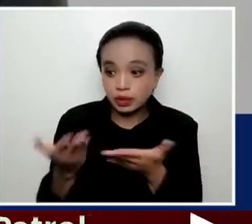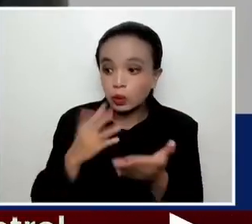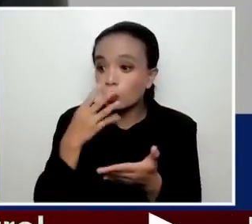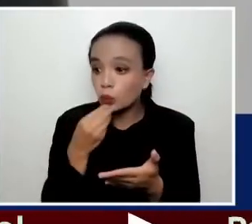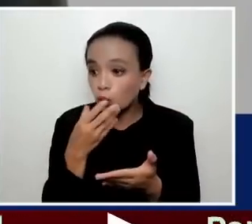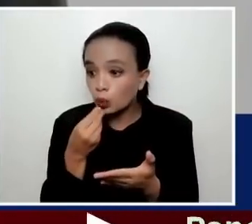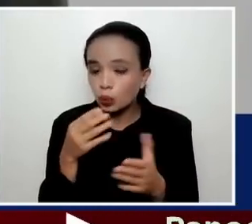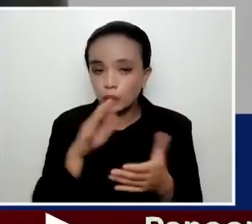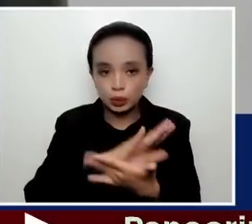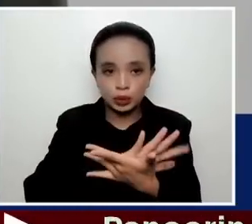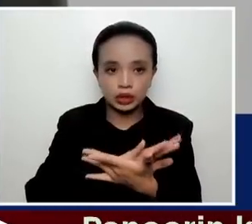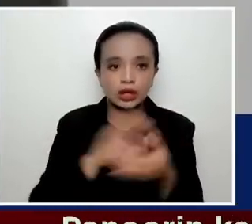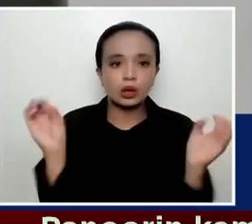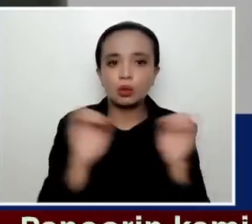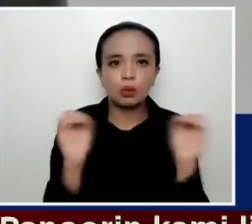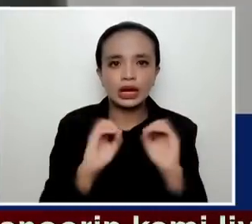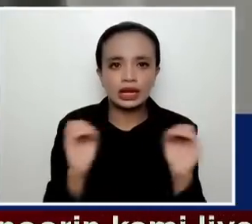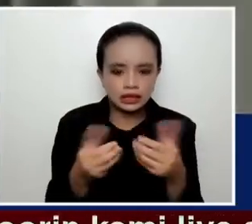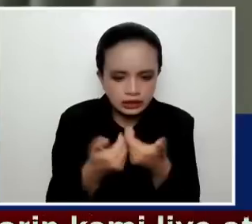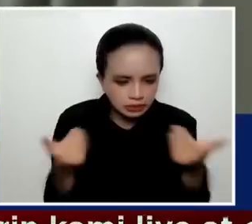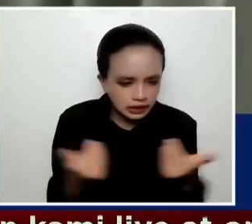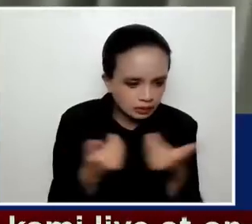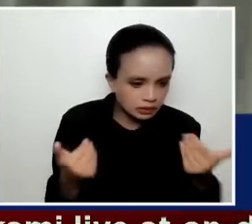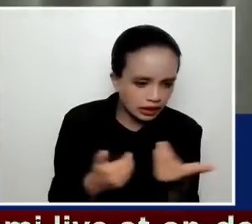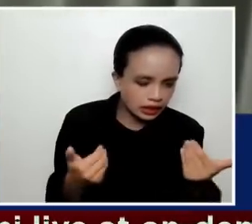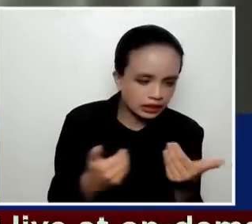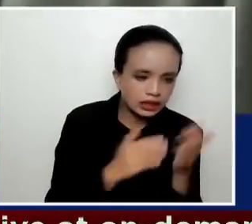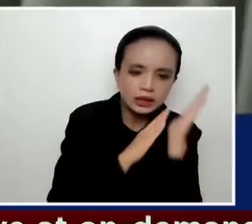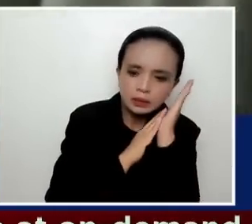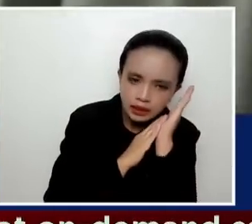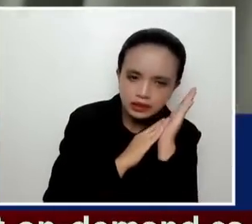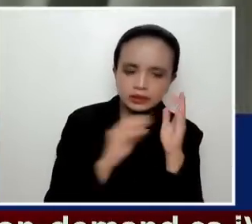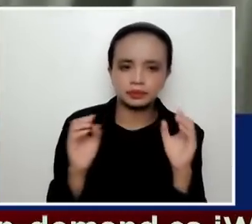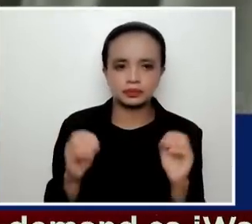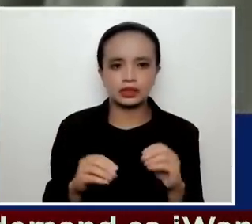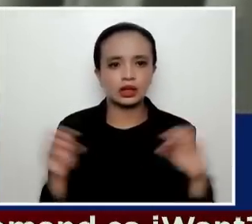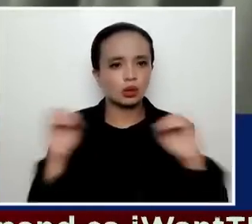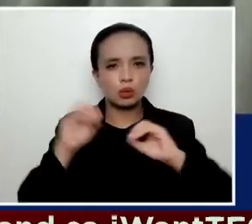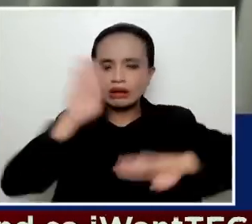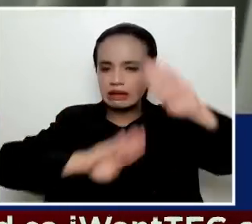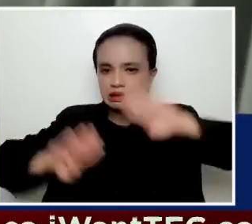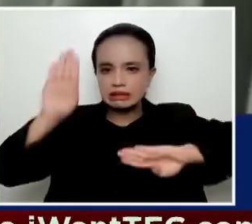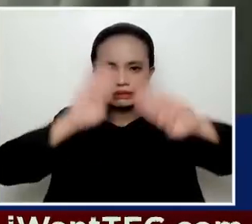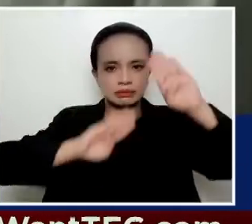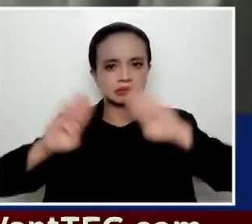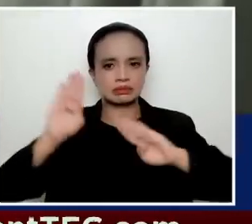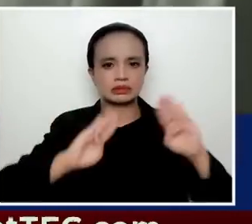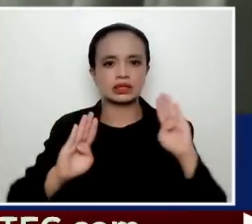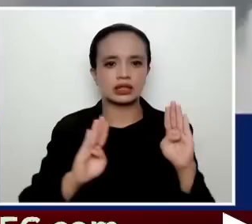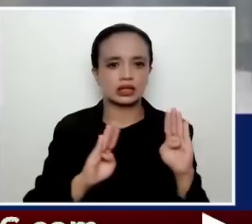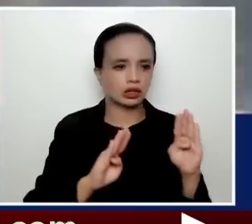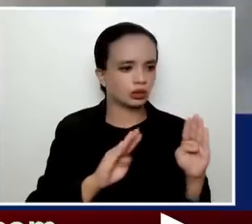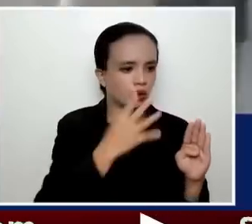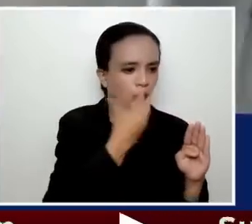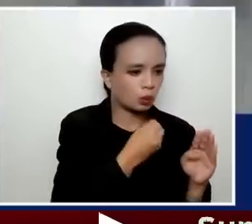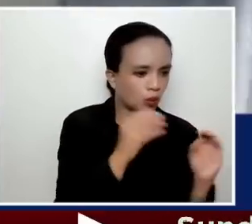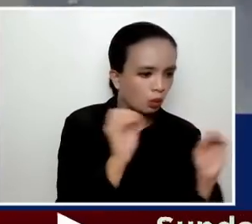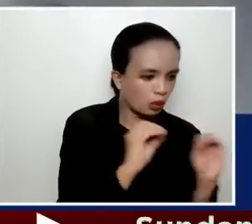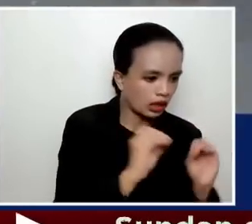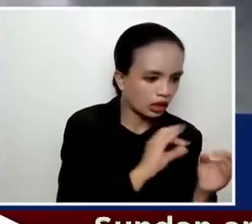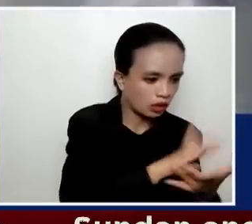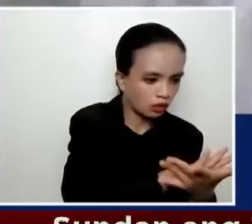nang dedicated beds pa sa COVID. Hindi rin po tayo nagkakaroon ng problema na nagko-compete ang non-COVID with COVID. So